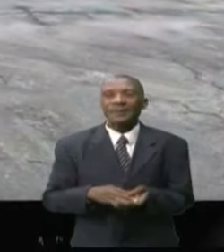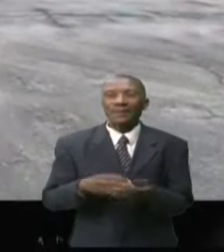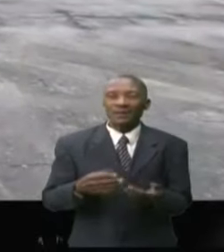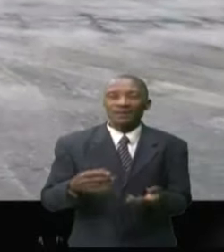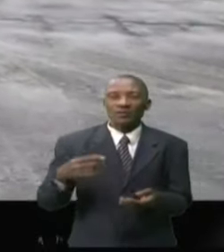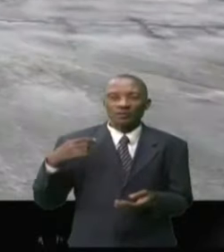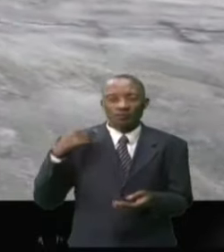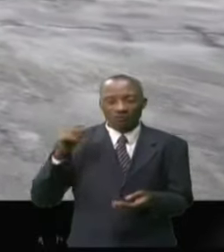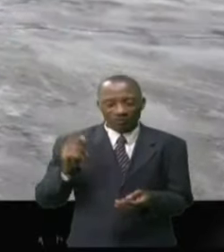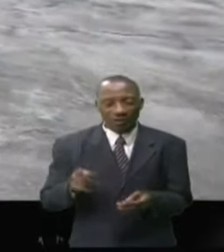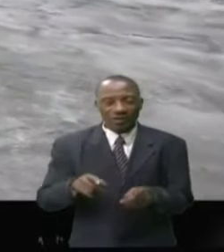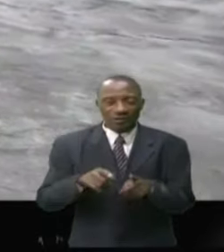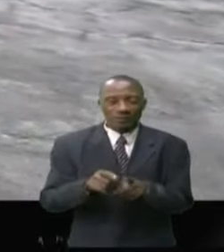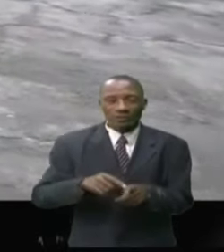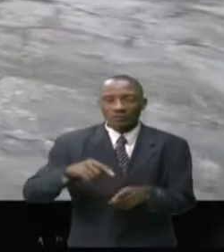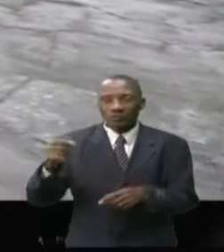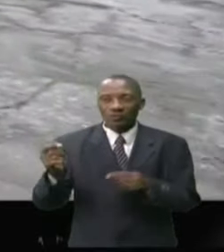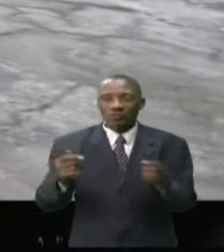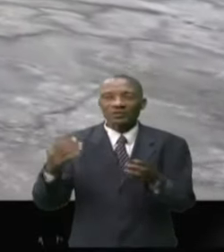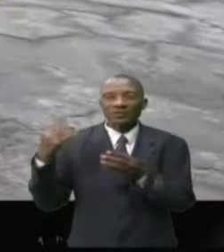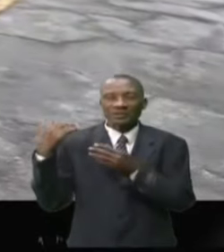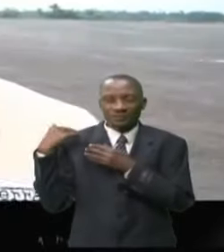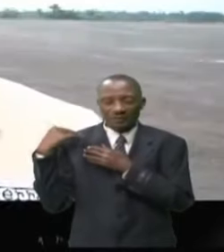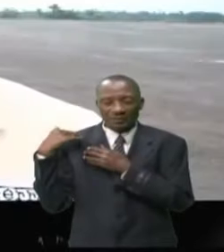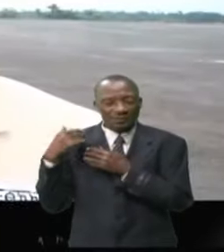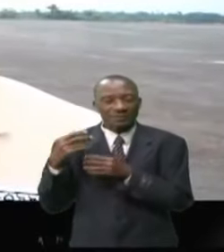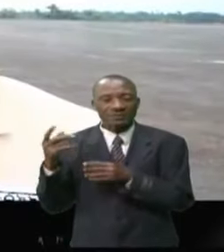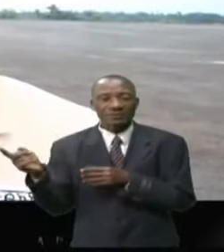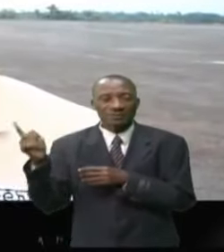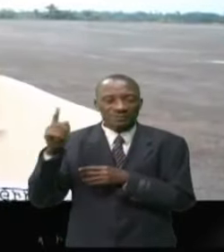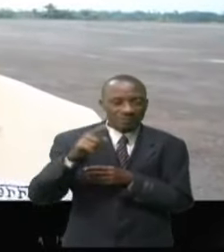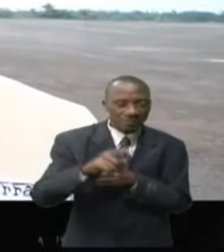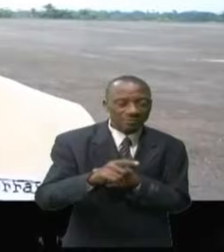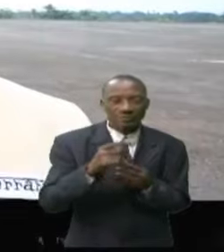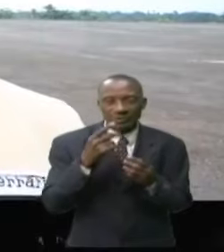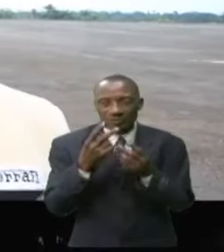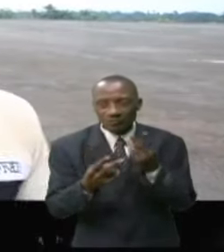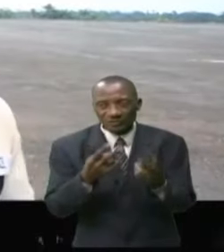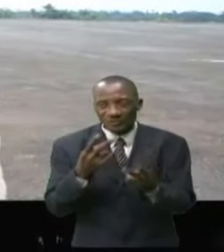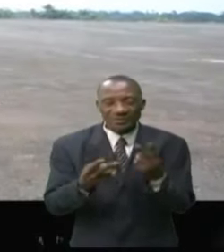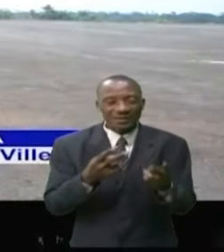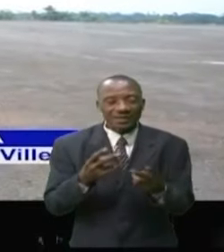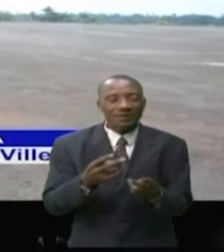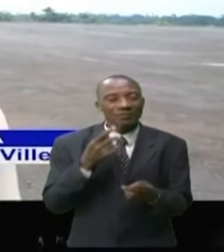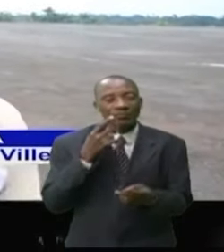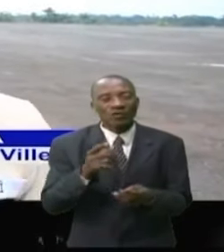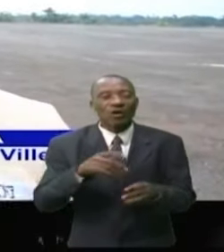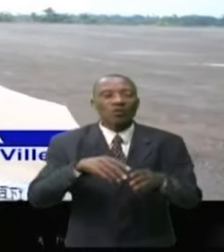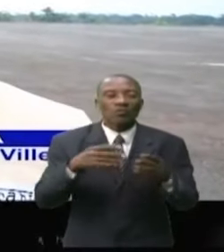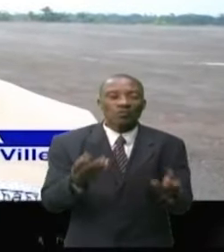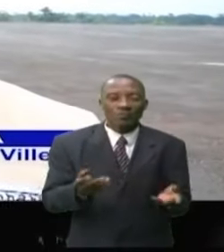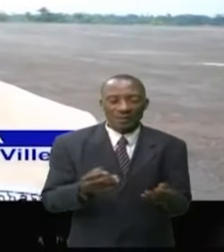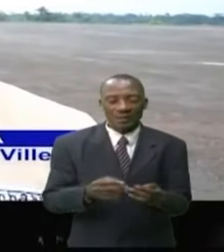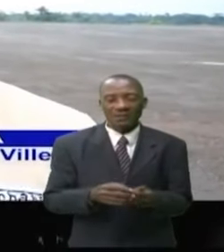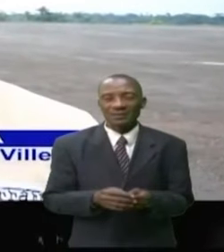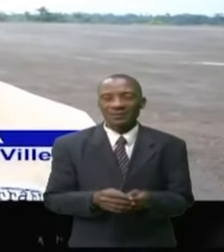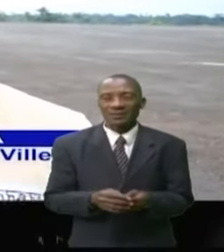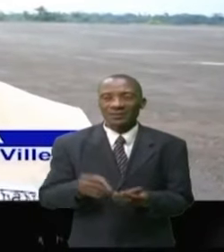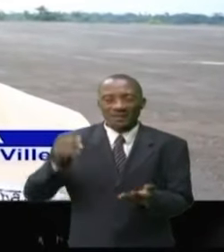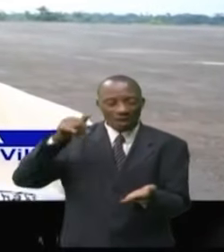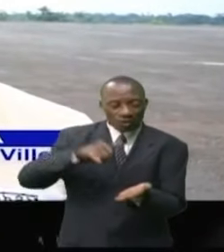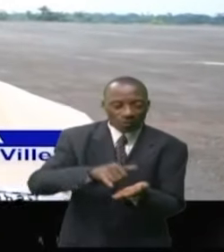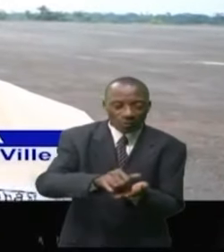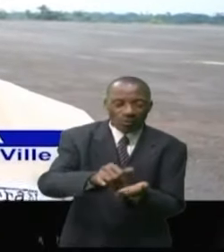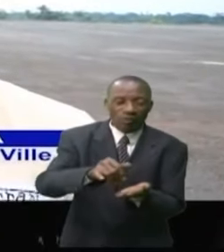piste B état c'est une piste de 2500 m et puis les T aussi en bon état il